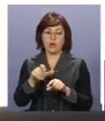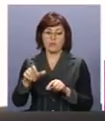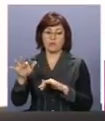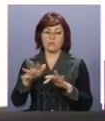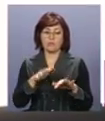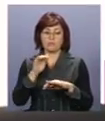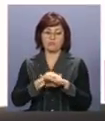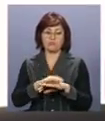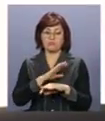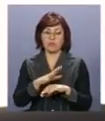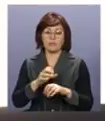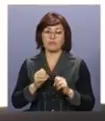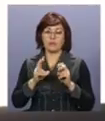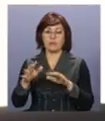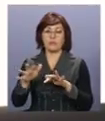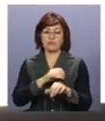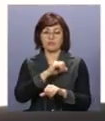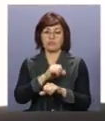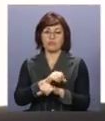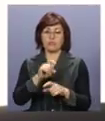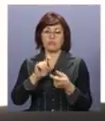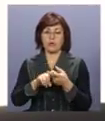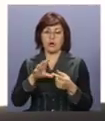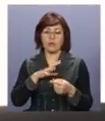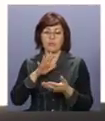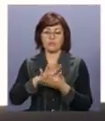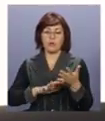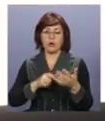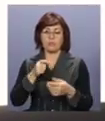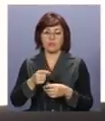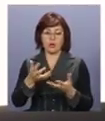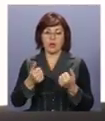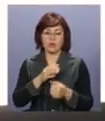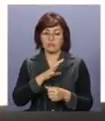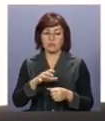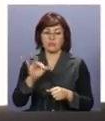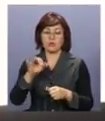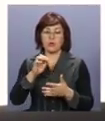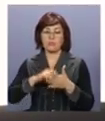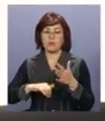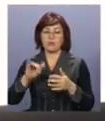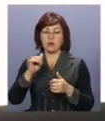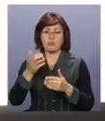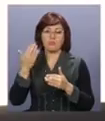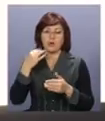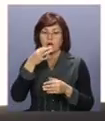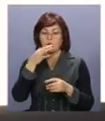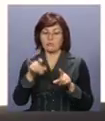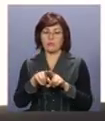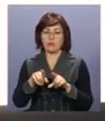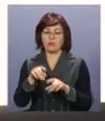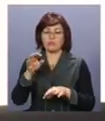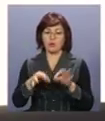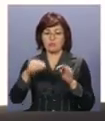ісі дәлелденбеді деп, қылмыстық істі тоқтатуға байланысты түсірген арыз шағымдары қабылданбайды. Оның себебі күні бұрын айтылғандығы.